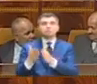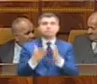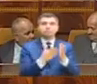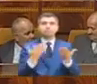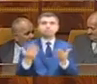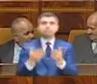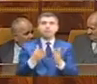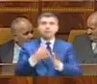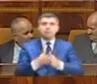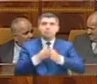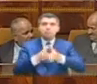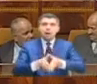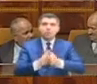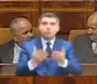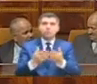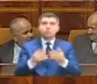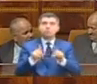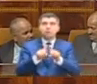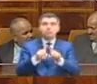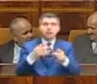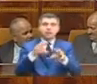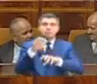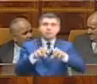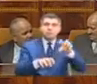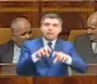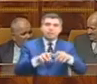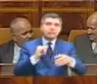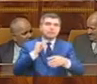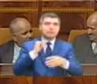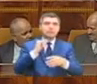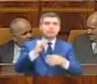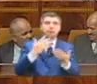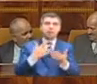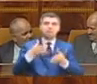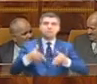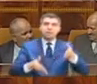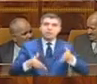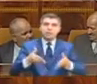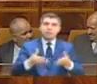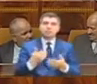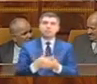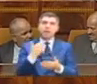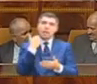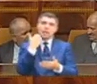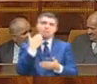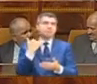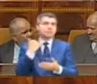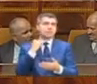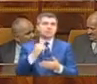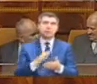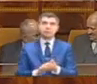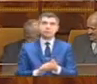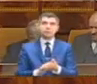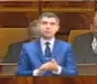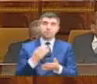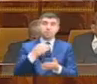هشة جدا ولا تتسع إلا لسكان الدواوير والقرى المجاورة، فلا يمكن لهذا القطب الفلاحي